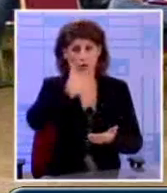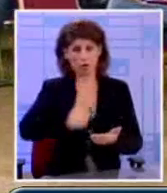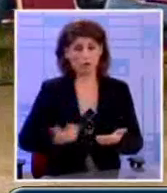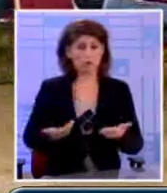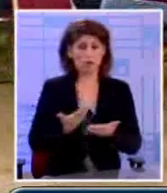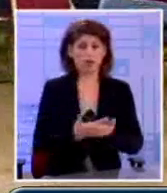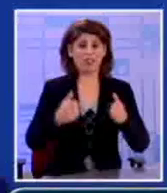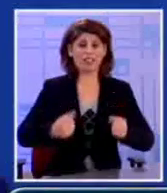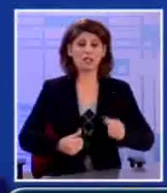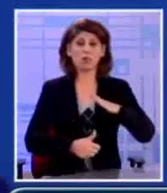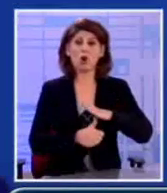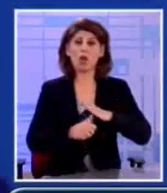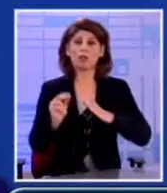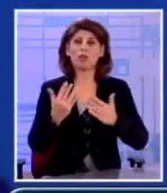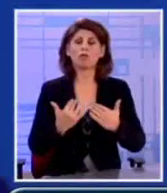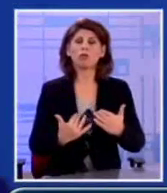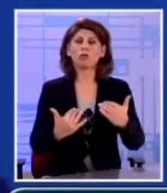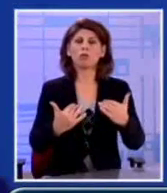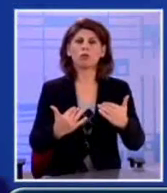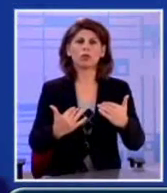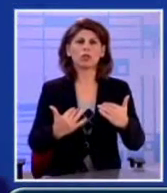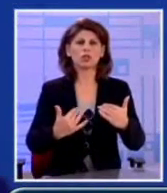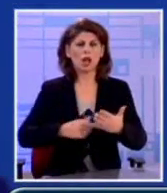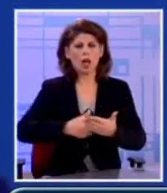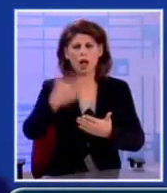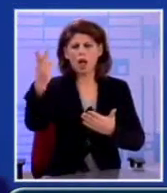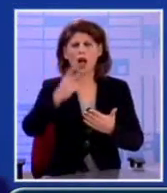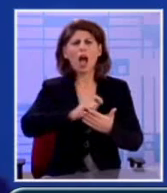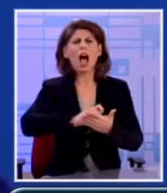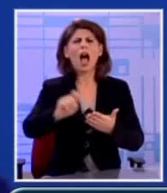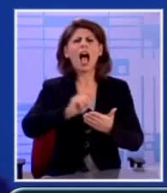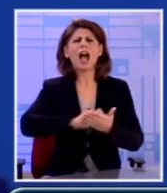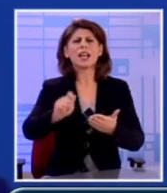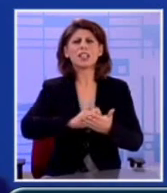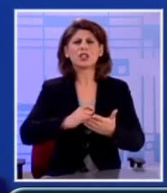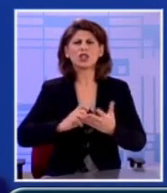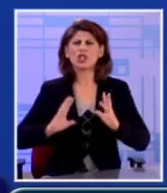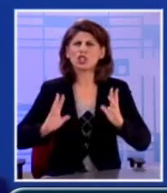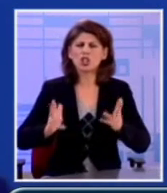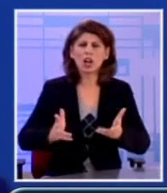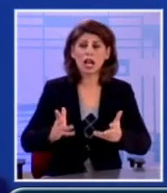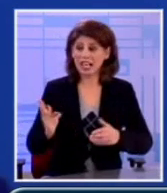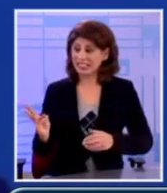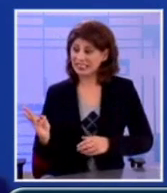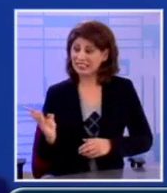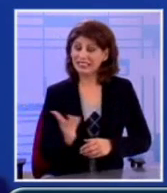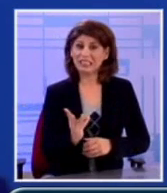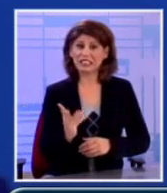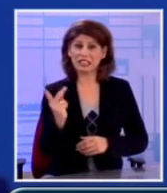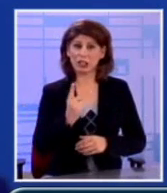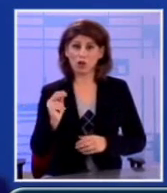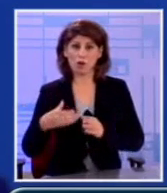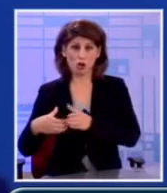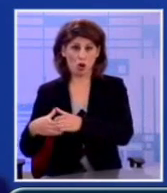αυτή, εξέδωσαν ανακοινώσεις οργής. Οι ίδιες τρεις κοινοβουλευτικές ομάδες, μετά